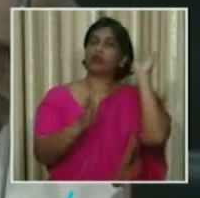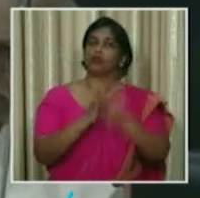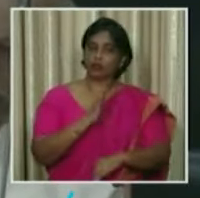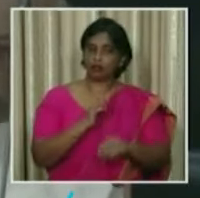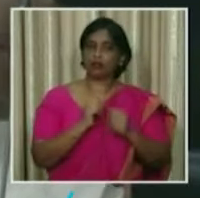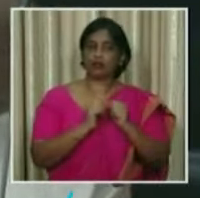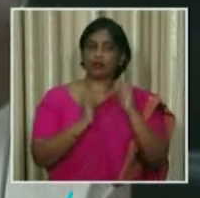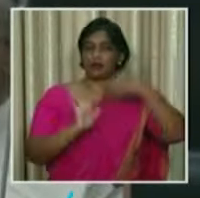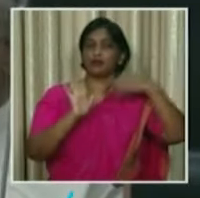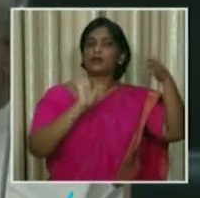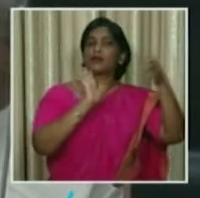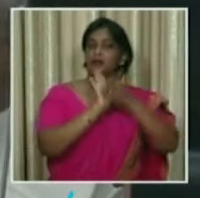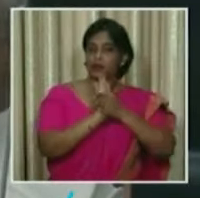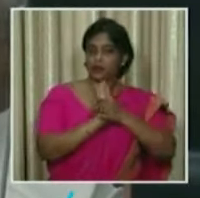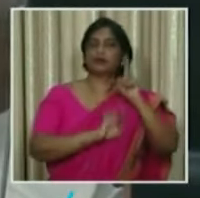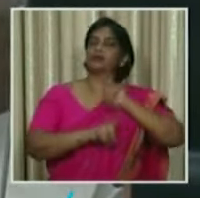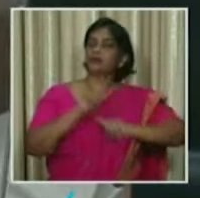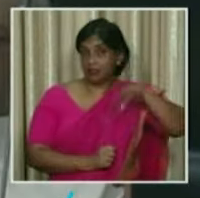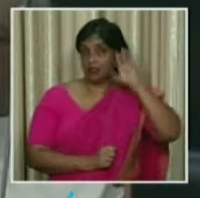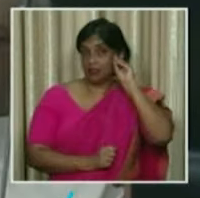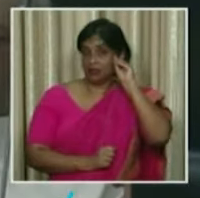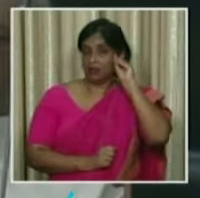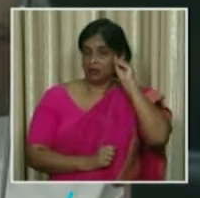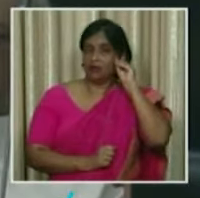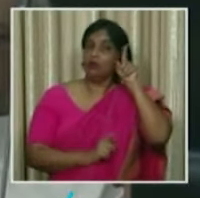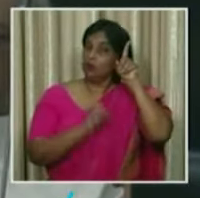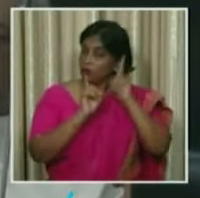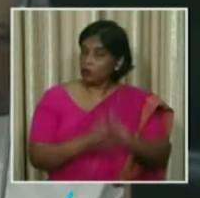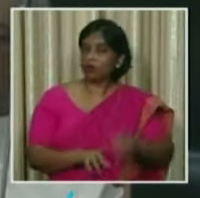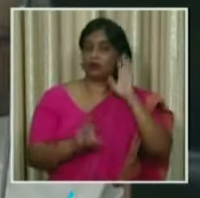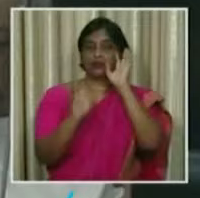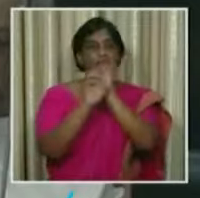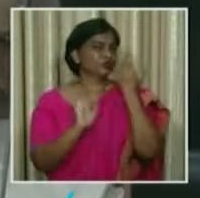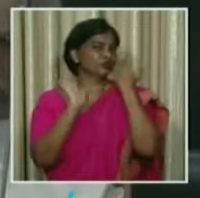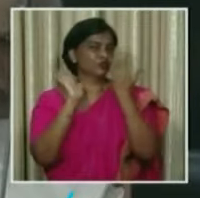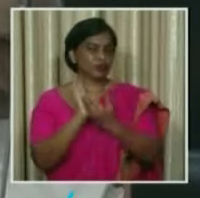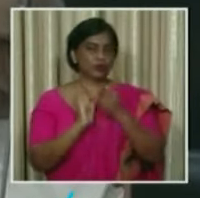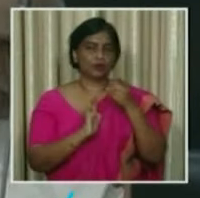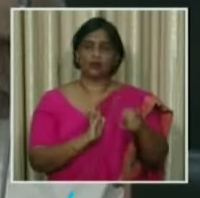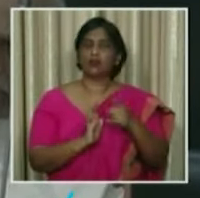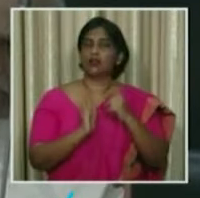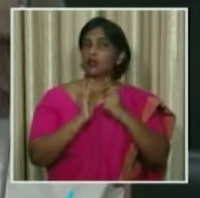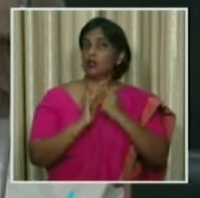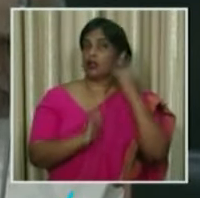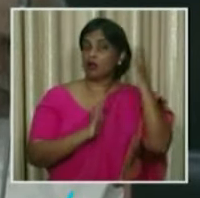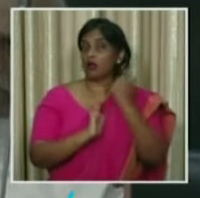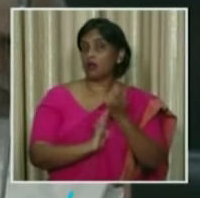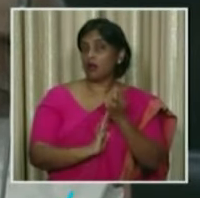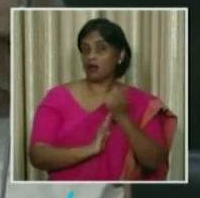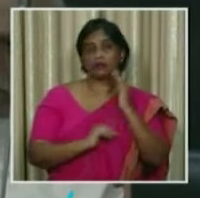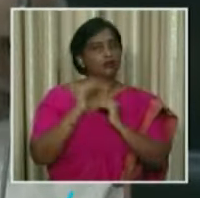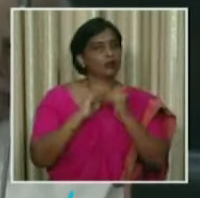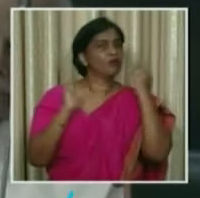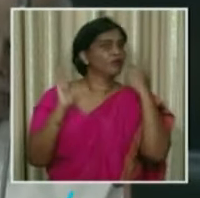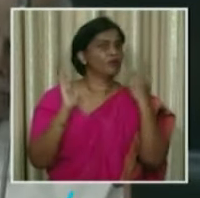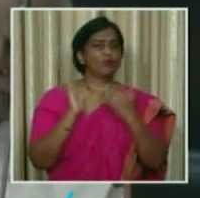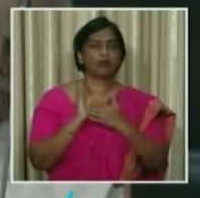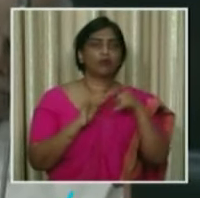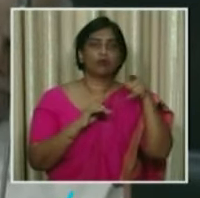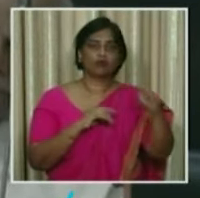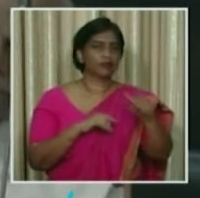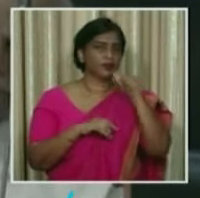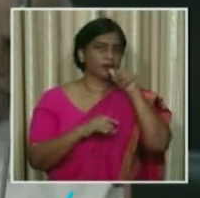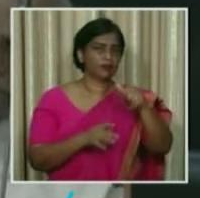ණය හිමි රටවල් සමග සාකච්ඡා කරන බව. එවැනි ප්‍රකාශවලින් පෙනෙන්නේ ජාත්‍යන්තර ආර්ථික ක්‍රමවේදයන් ගැන ඔවුන්ට